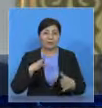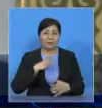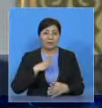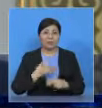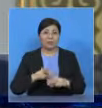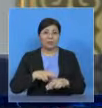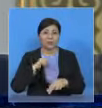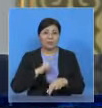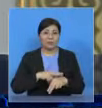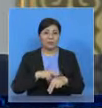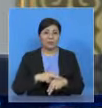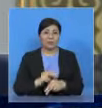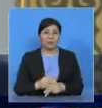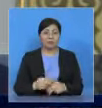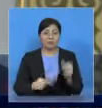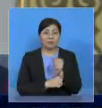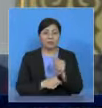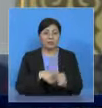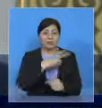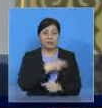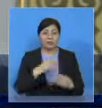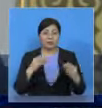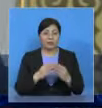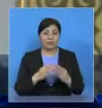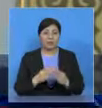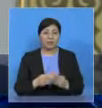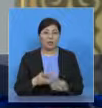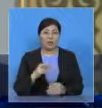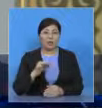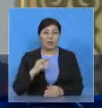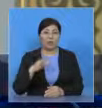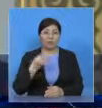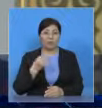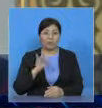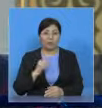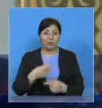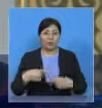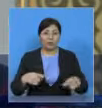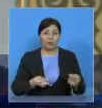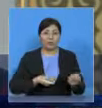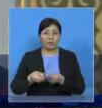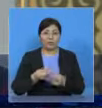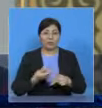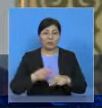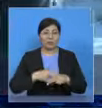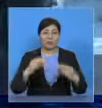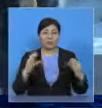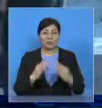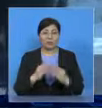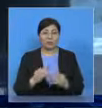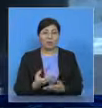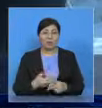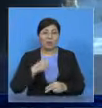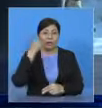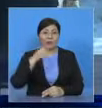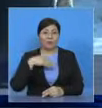патрульная полиция, участковые инспектора, сотрудники дежурных частей, спецучреждений, конвойно-кинологической службы, а также всех руководителей указанных подразделений. В текущем